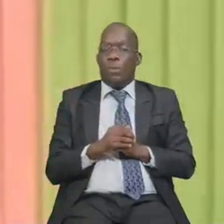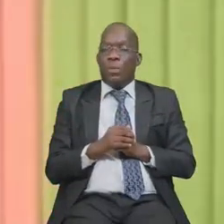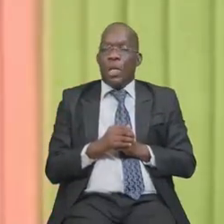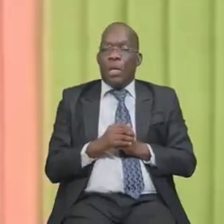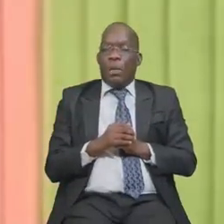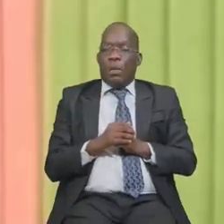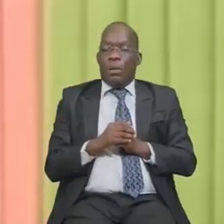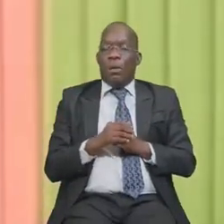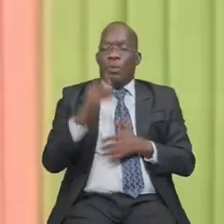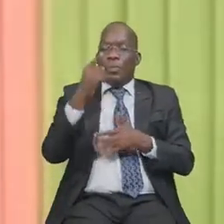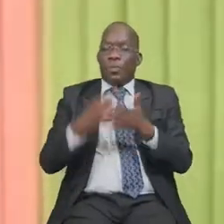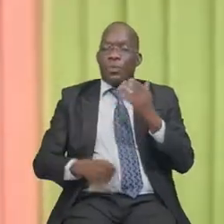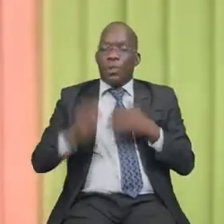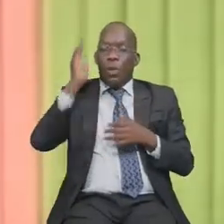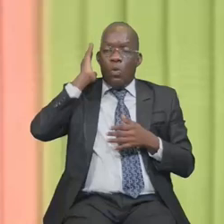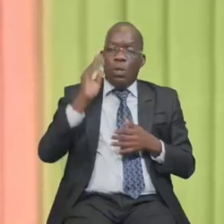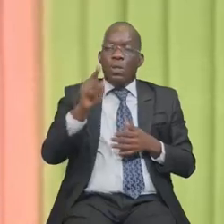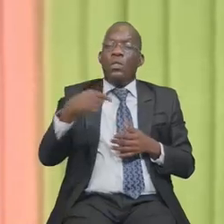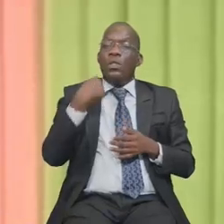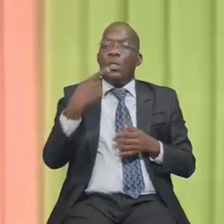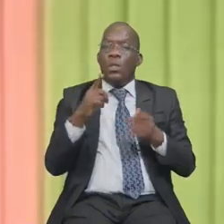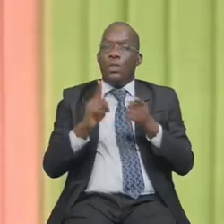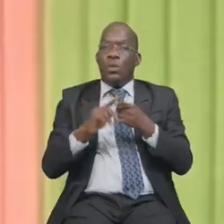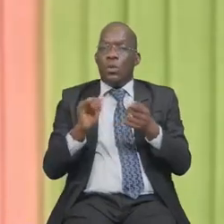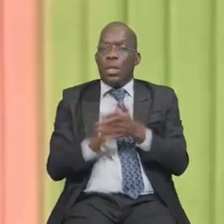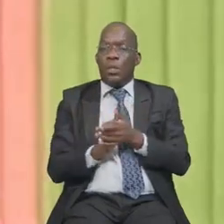Que diras-tu à cet enfant?